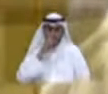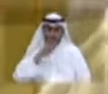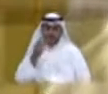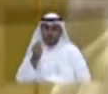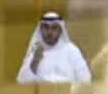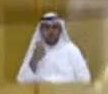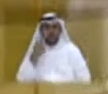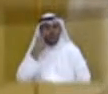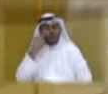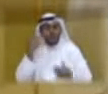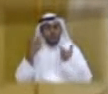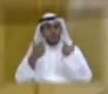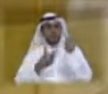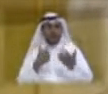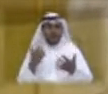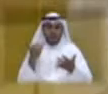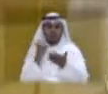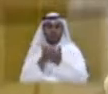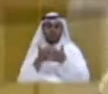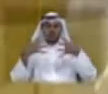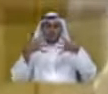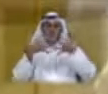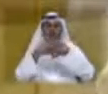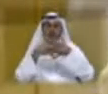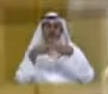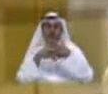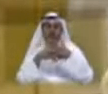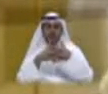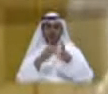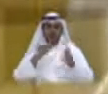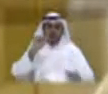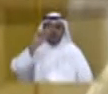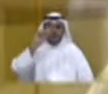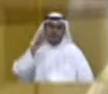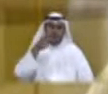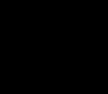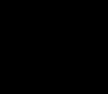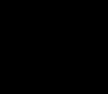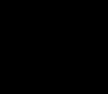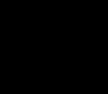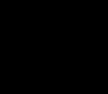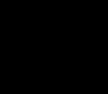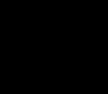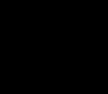ضمنها هي مصدر الضريبة وهناك مصادر اخرى.